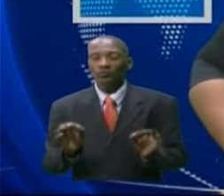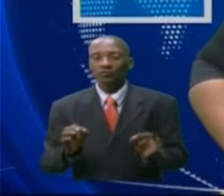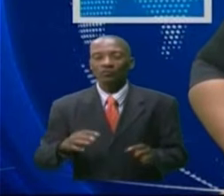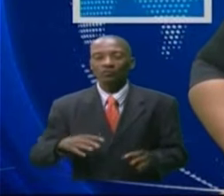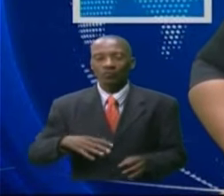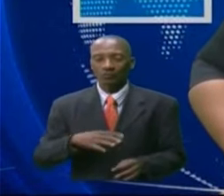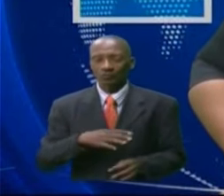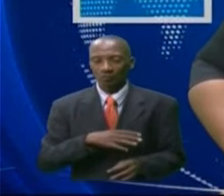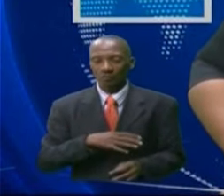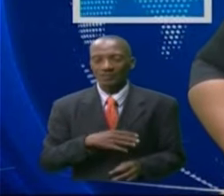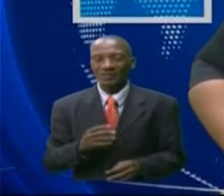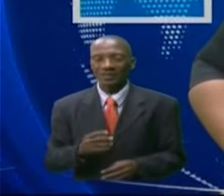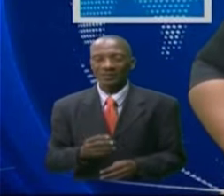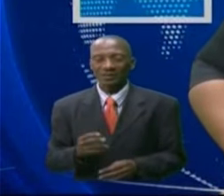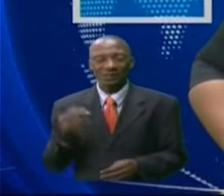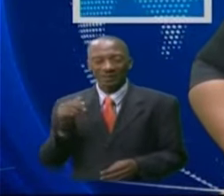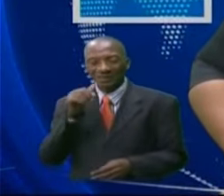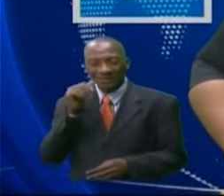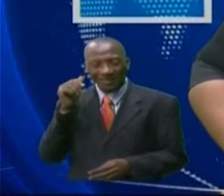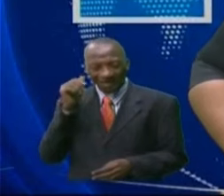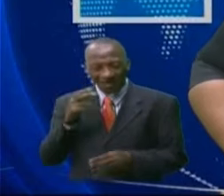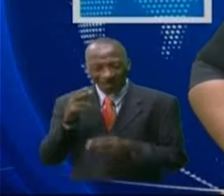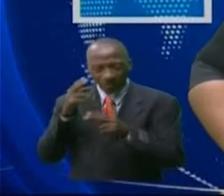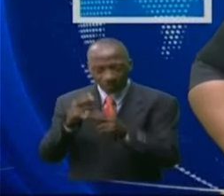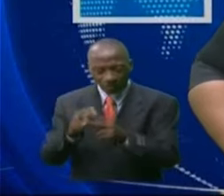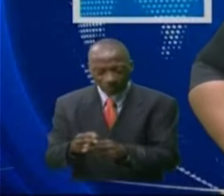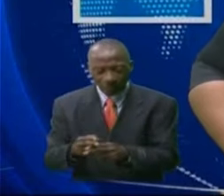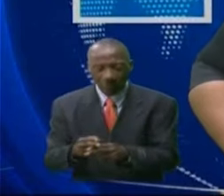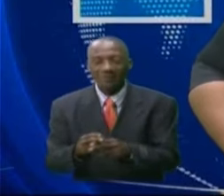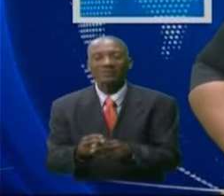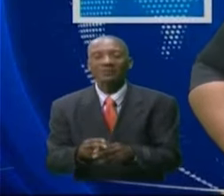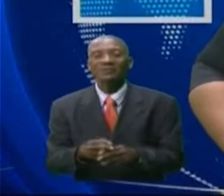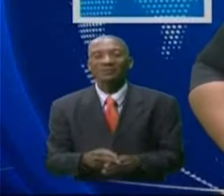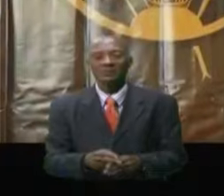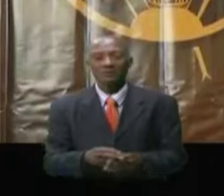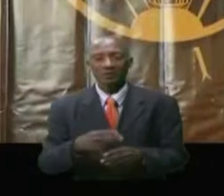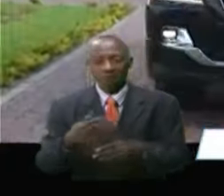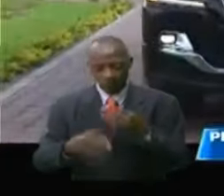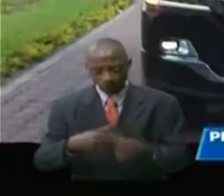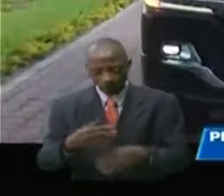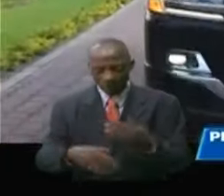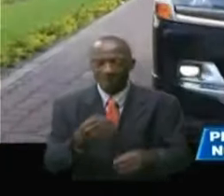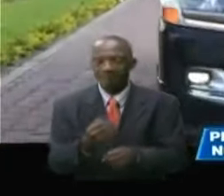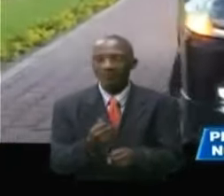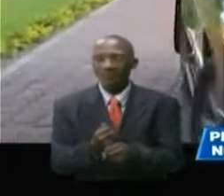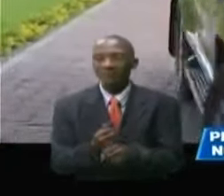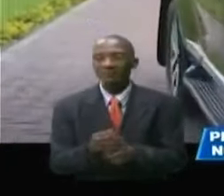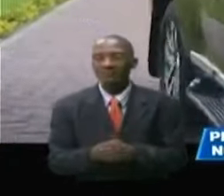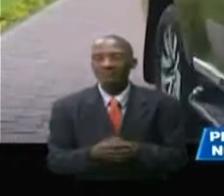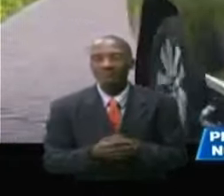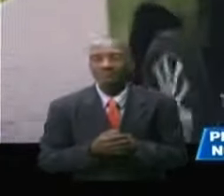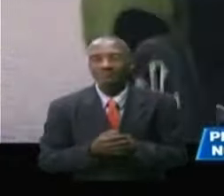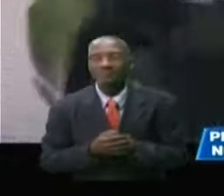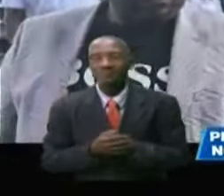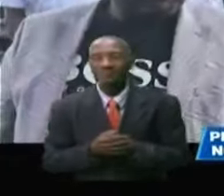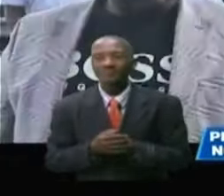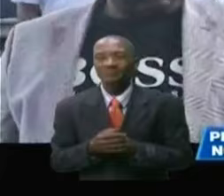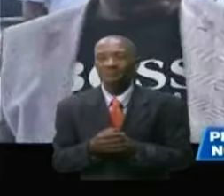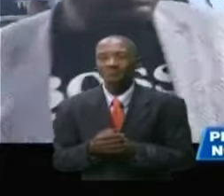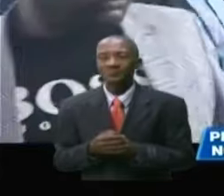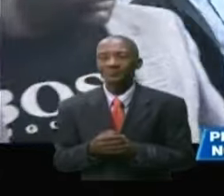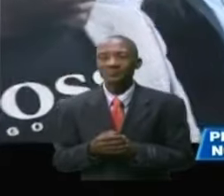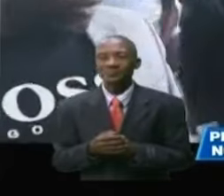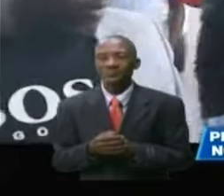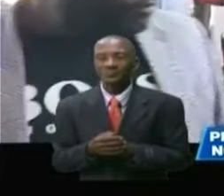a été investi hier dimanche en présence du deuxième vice-président du Sénat. Il sera longtemps marqué dans les annales de l'association